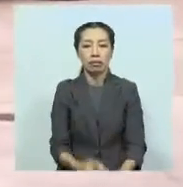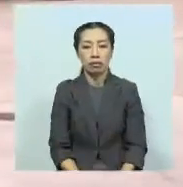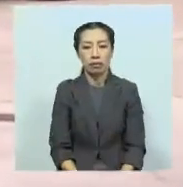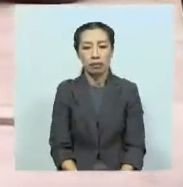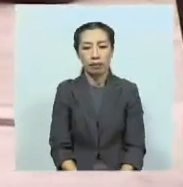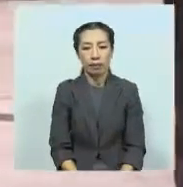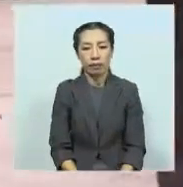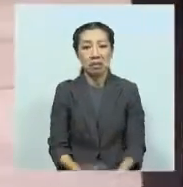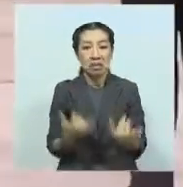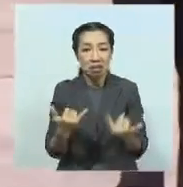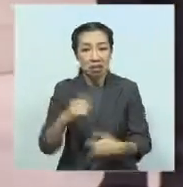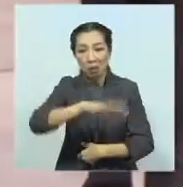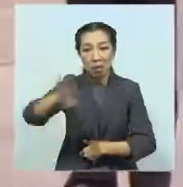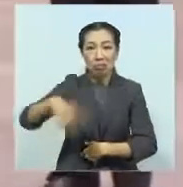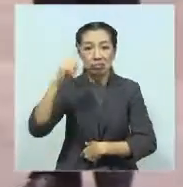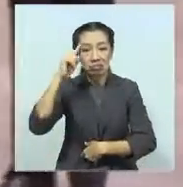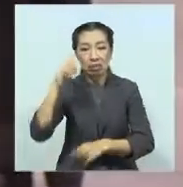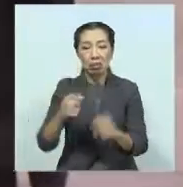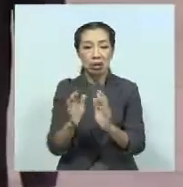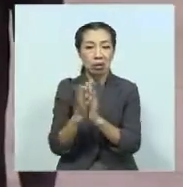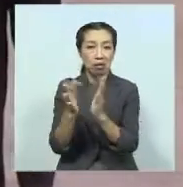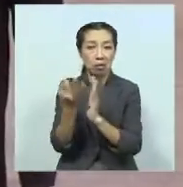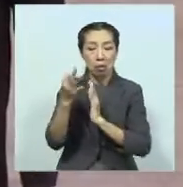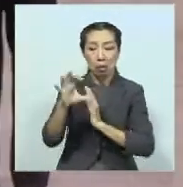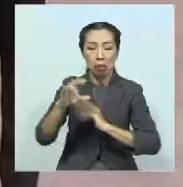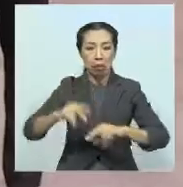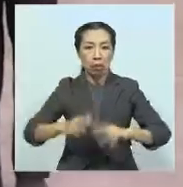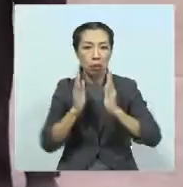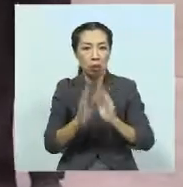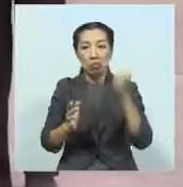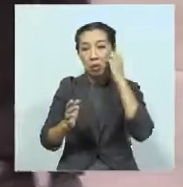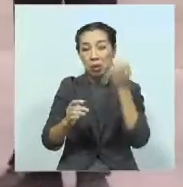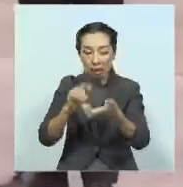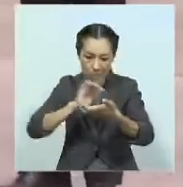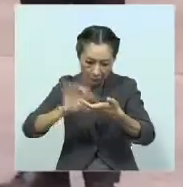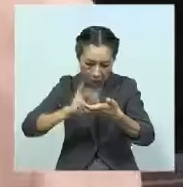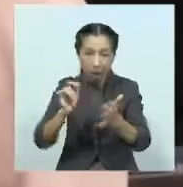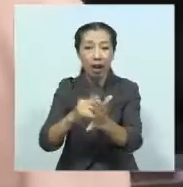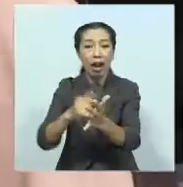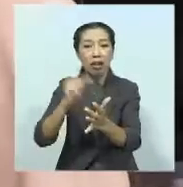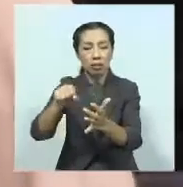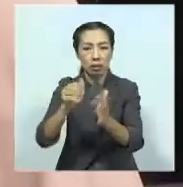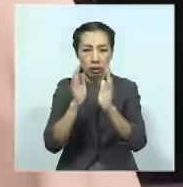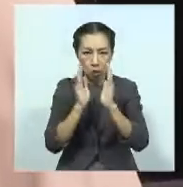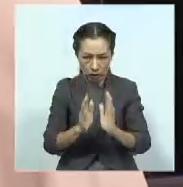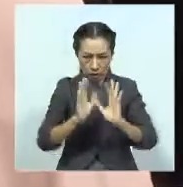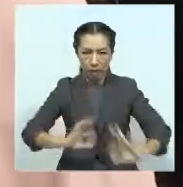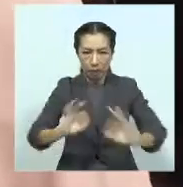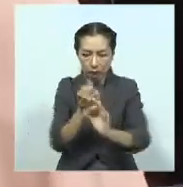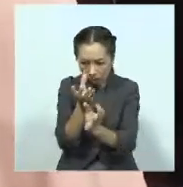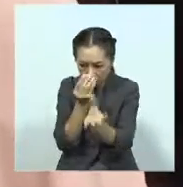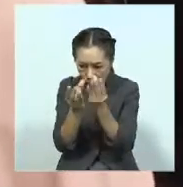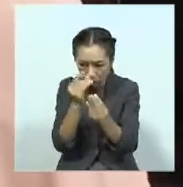เดี๋ยวนี้ทุกคนมีสื่อโซเชียลในมือไงคุณเพราะฉะนั้นการปล่อยข้อมูลเนี่ยมันง่ายคนรับสารเนี่ยก็ต้องมีการตรวจสอบแล้วก็ใช้วิจารณญาณน